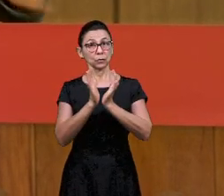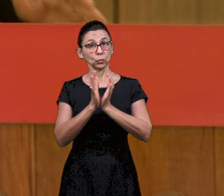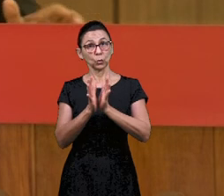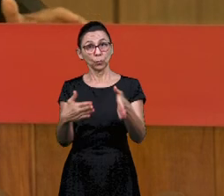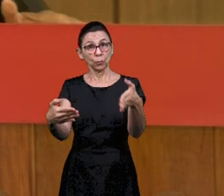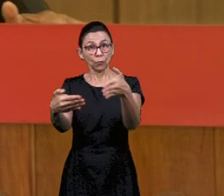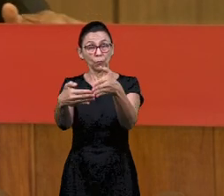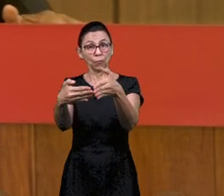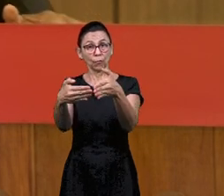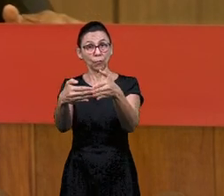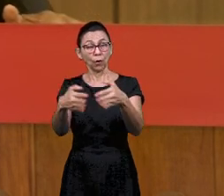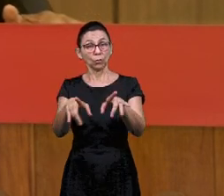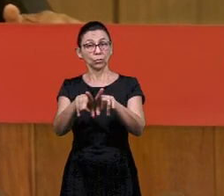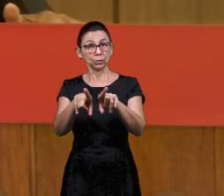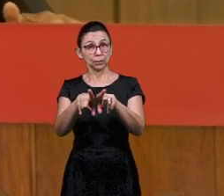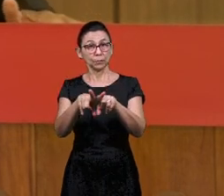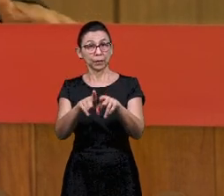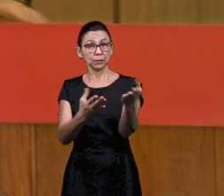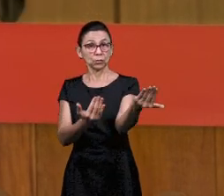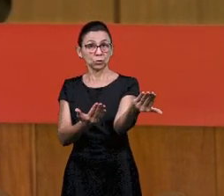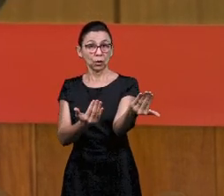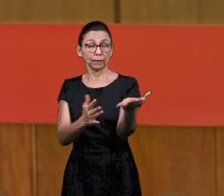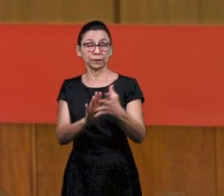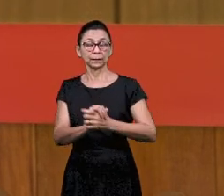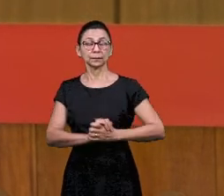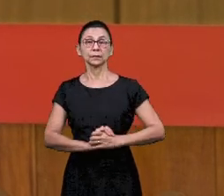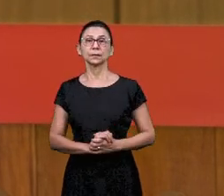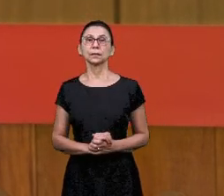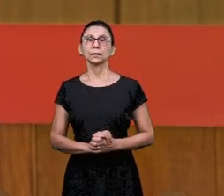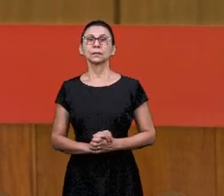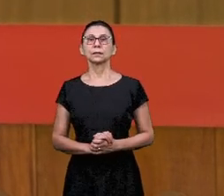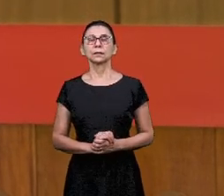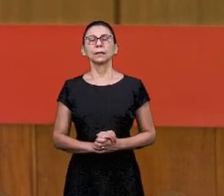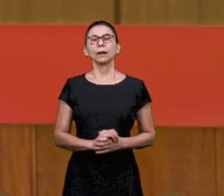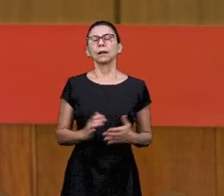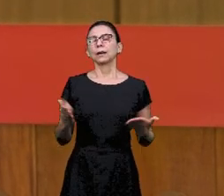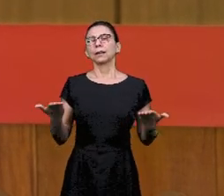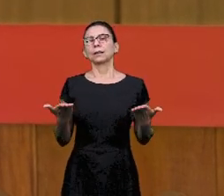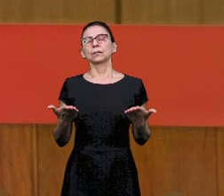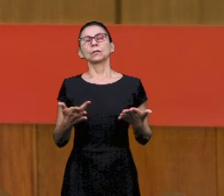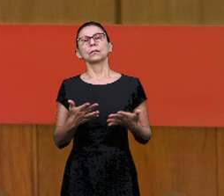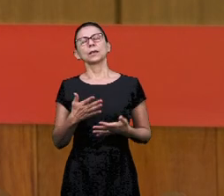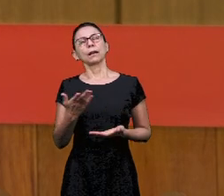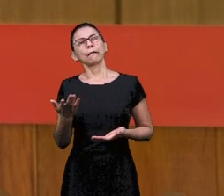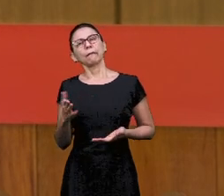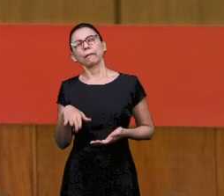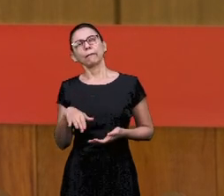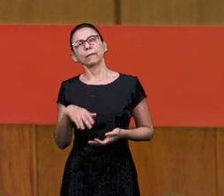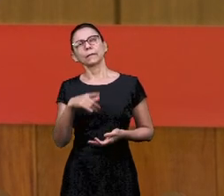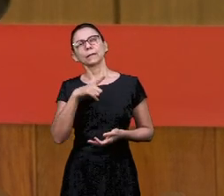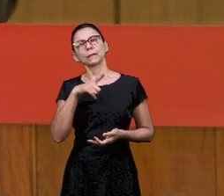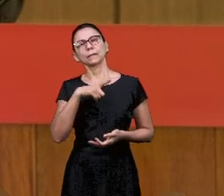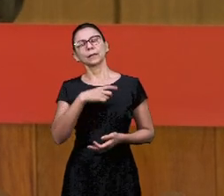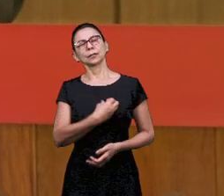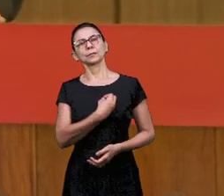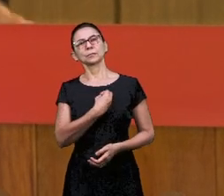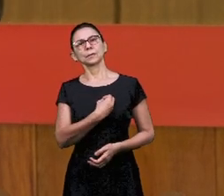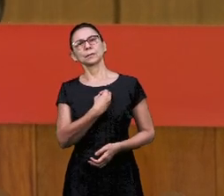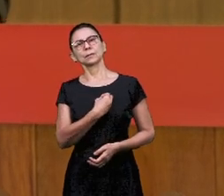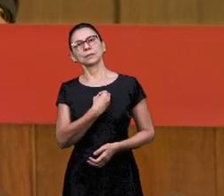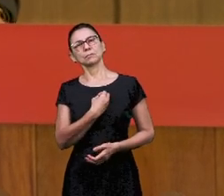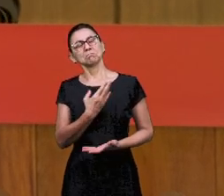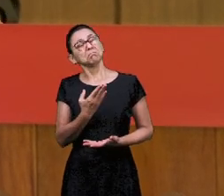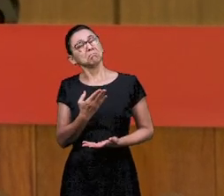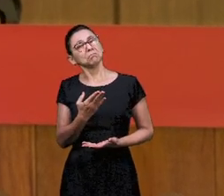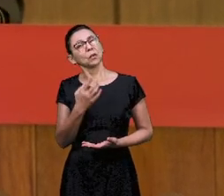nos adolescents et aussi à nos jeunes. Nous commençons maintenant et nous allons voir la